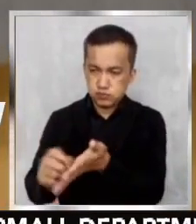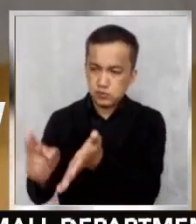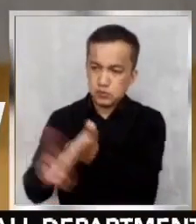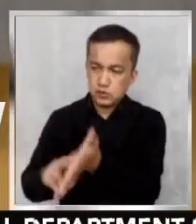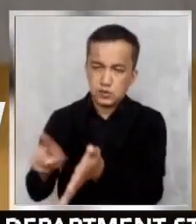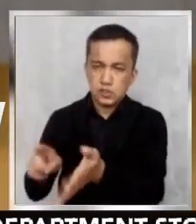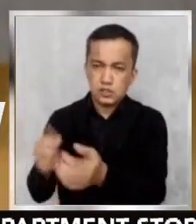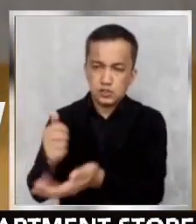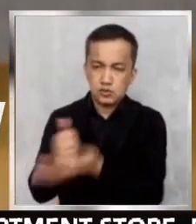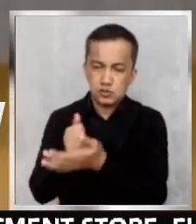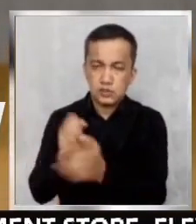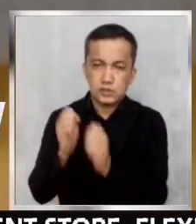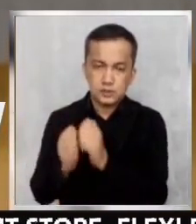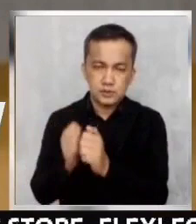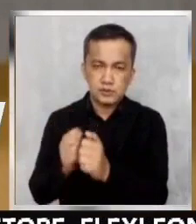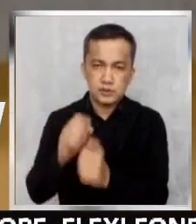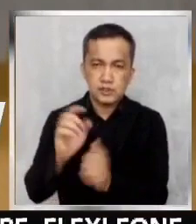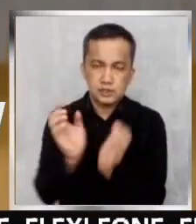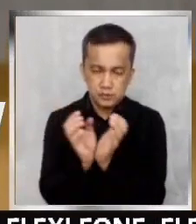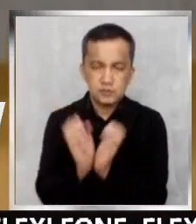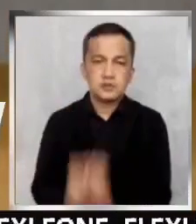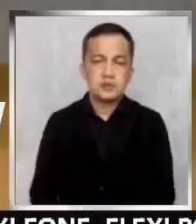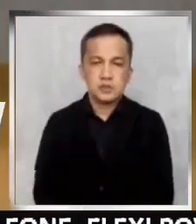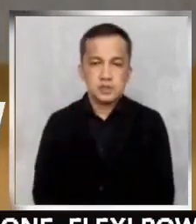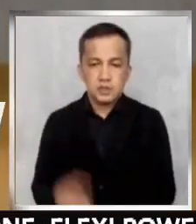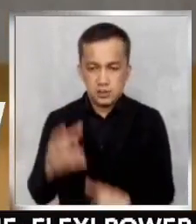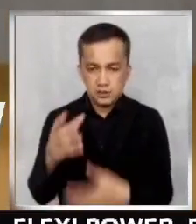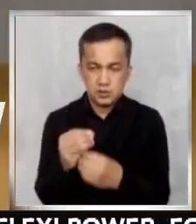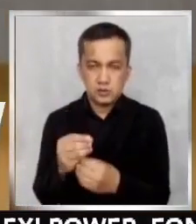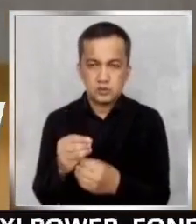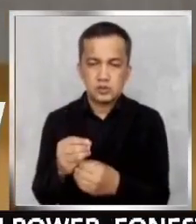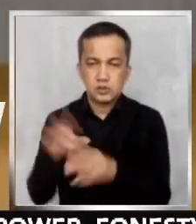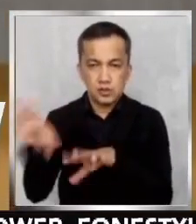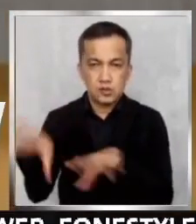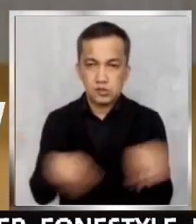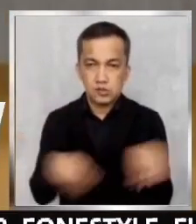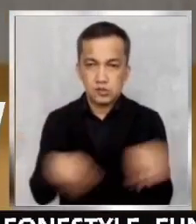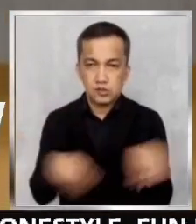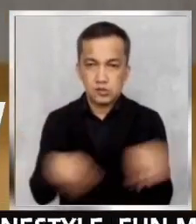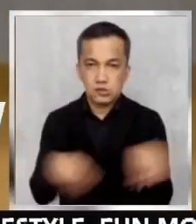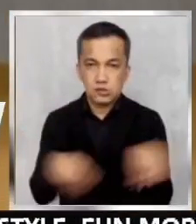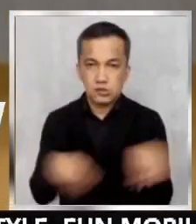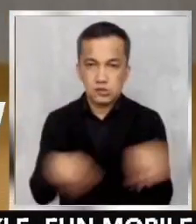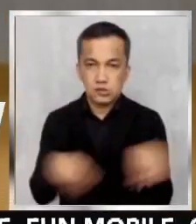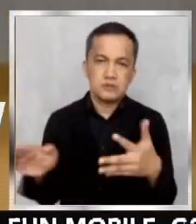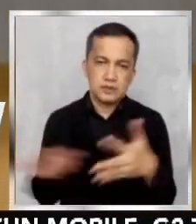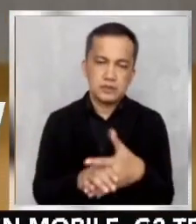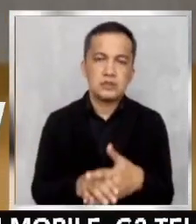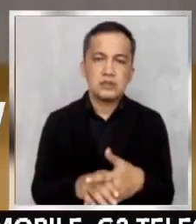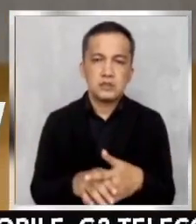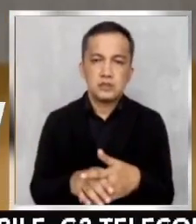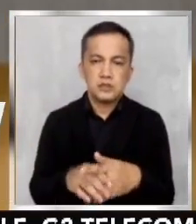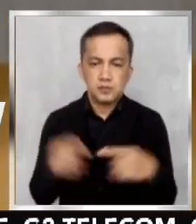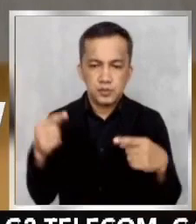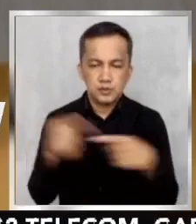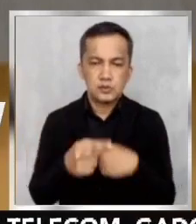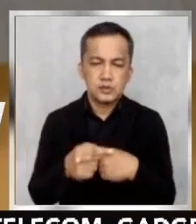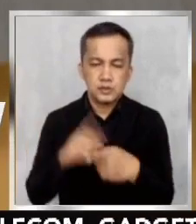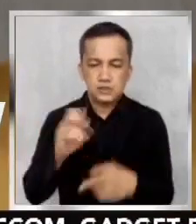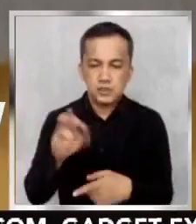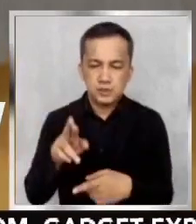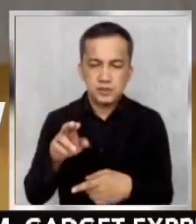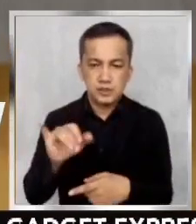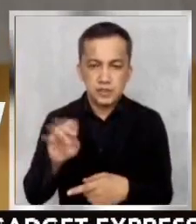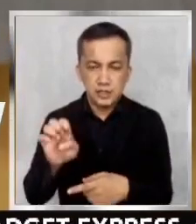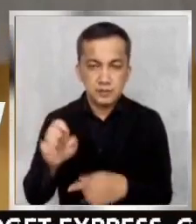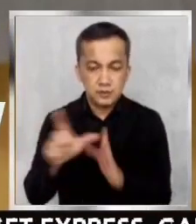pati na rin po ng DSWD. Additional human trafficking cases will be filed plus yung violation po ng cyber crime laws natin